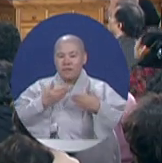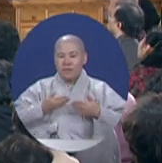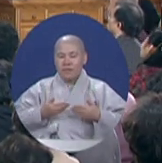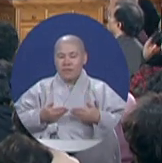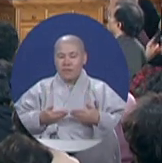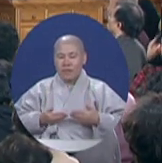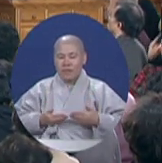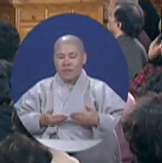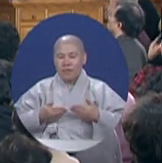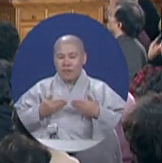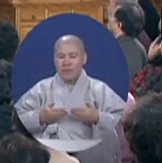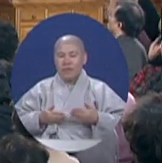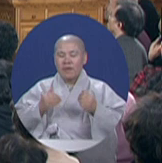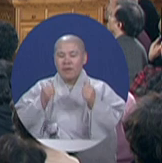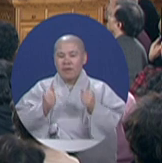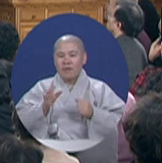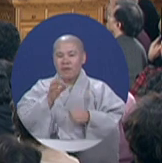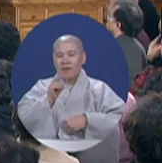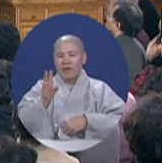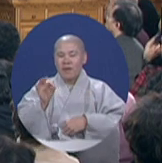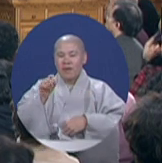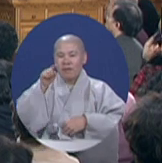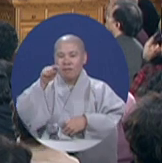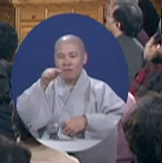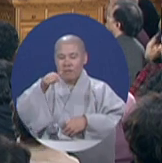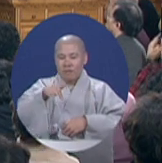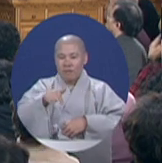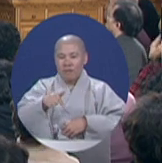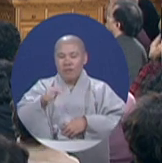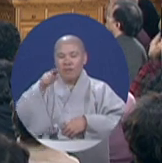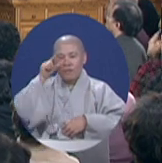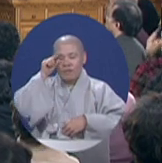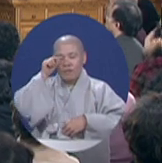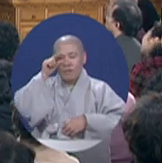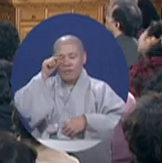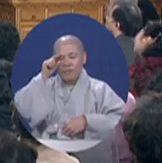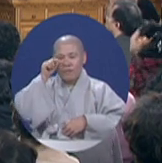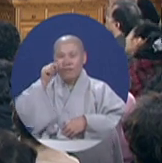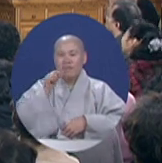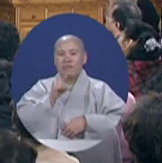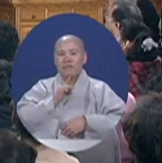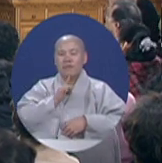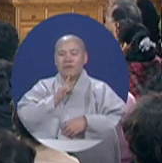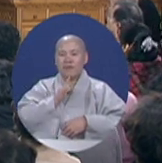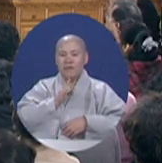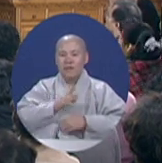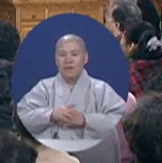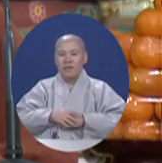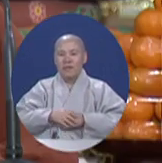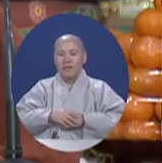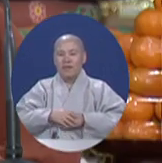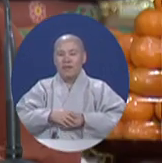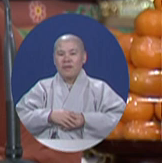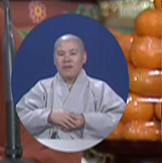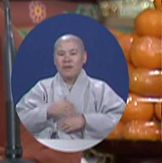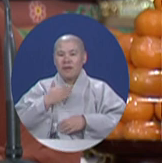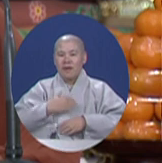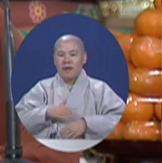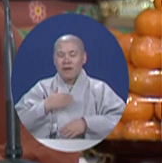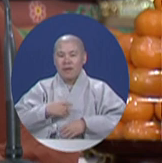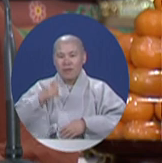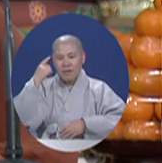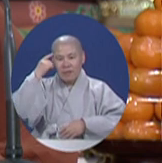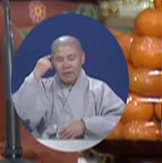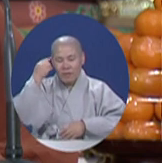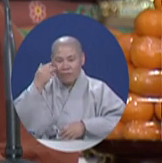이걸 양구라고 그럽니다. 그러고 눈을 끔먹끔먹해 보였어요. 그래고